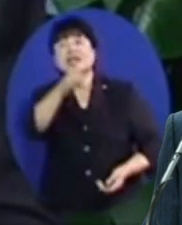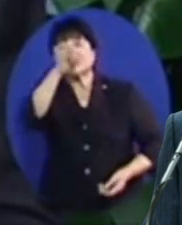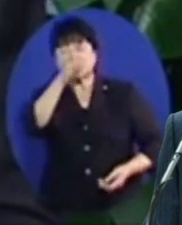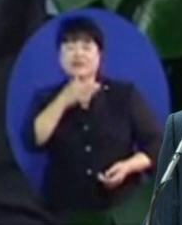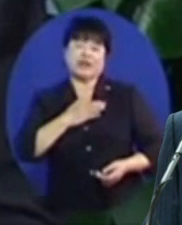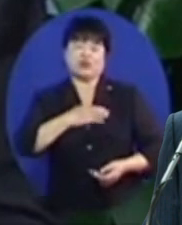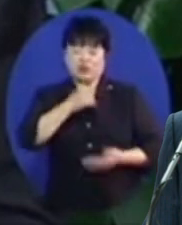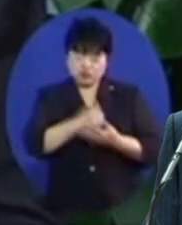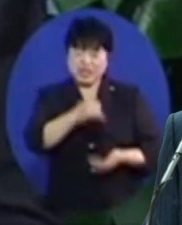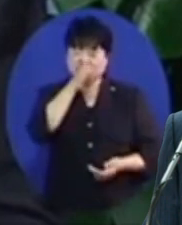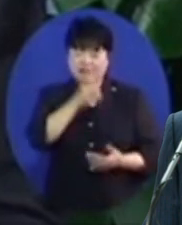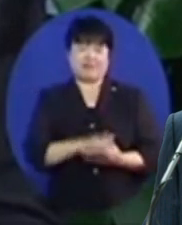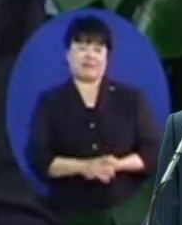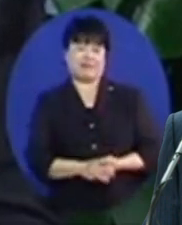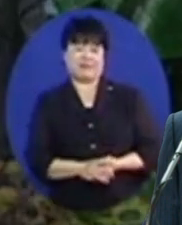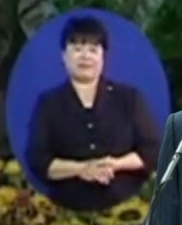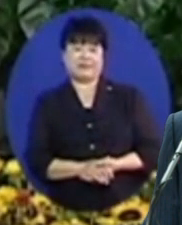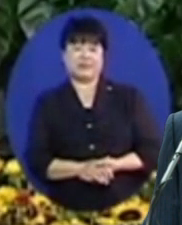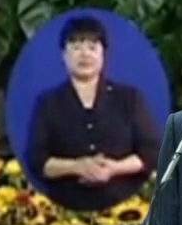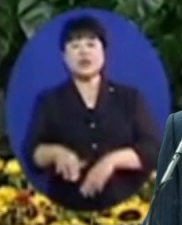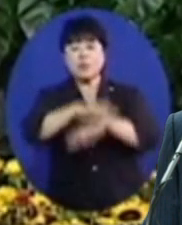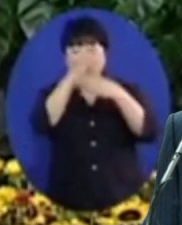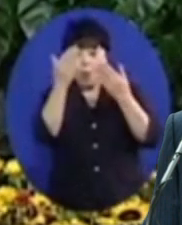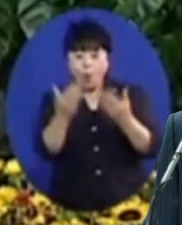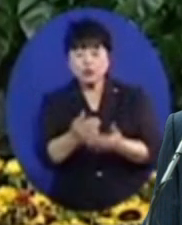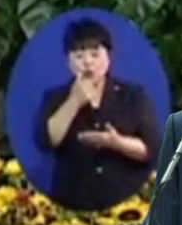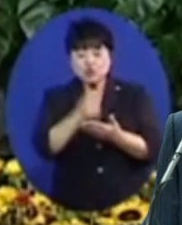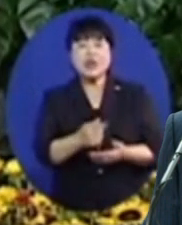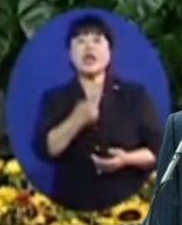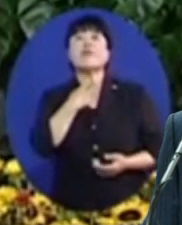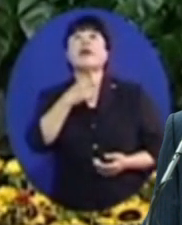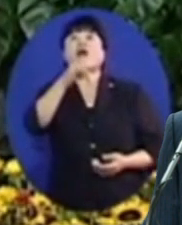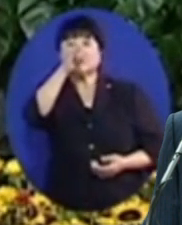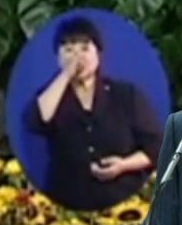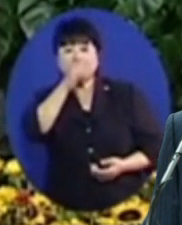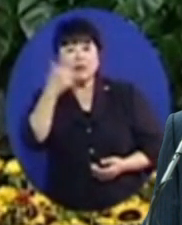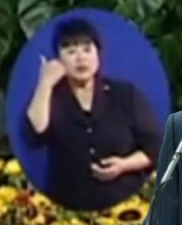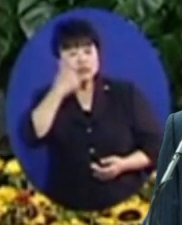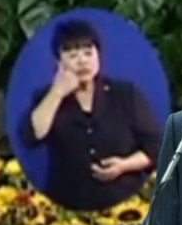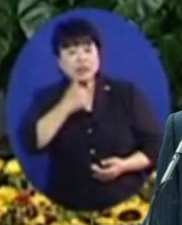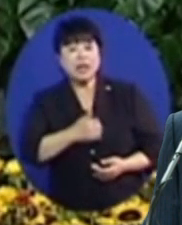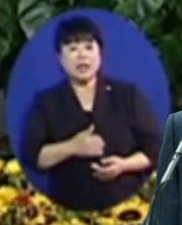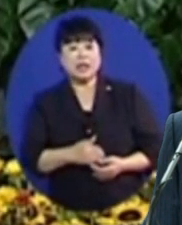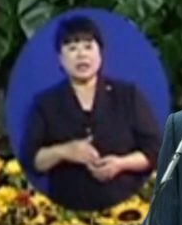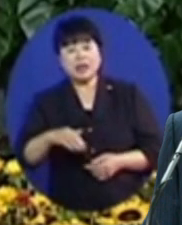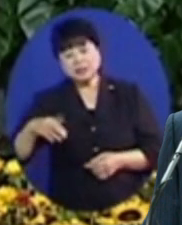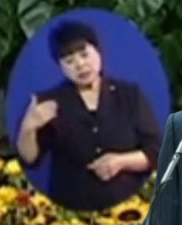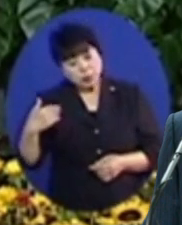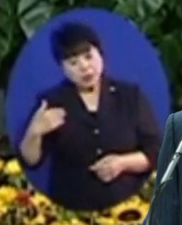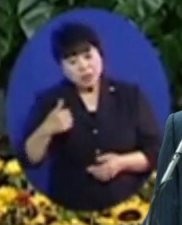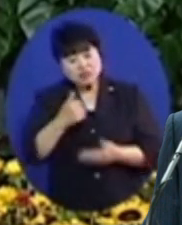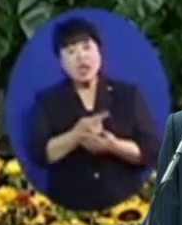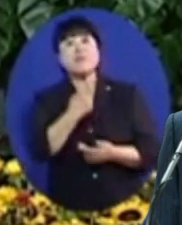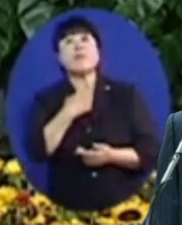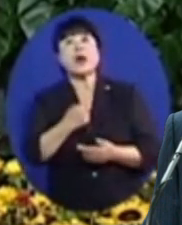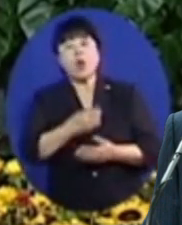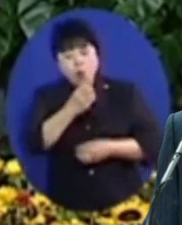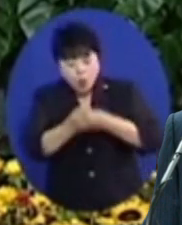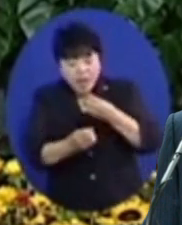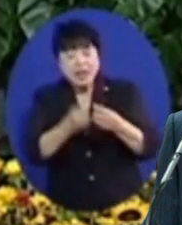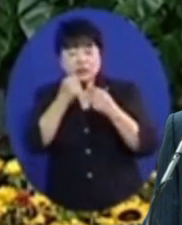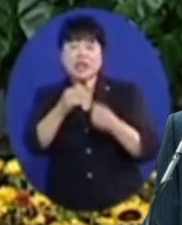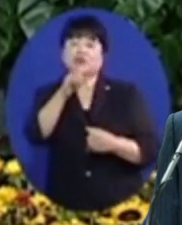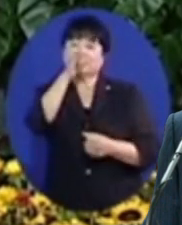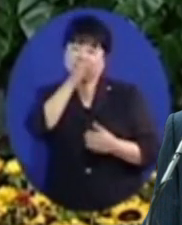수가 있습니다. 우리 모두 다 죄인입니다. 누구나 알게 모르게 죄를 지었으며 또한 회개하며 살고